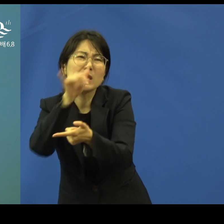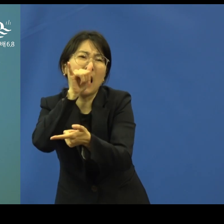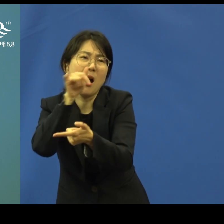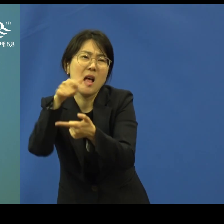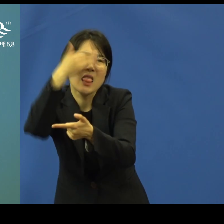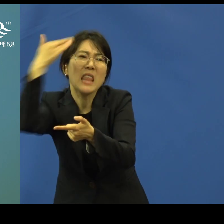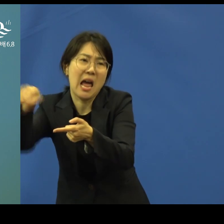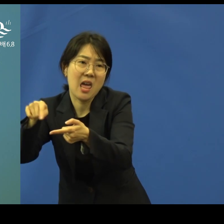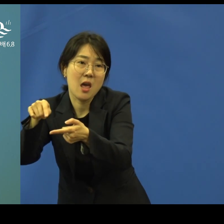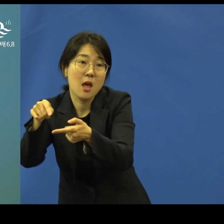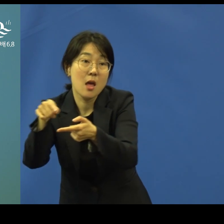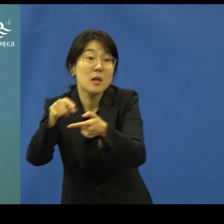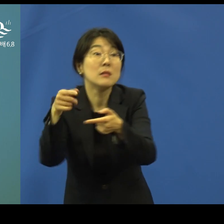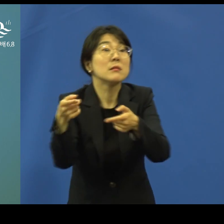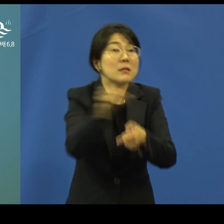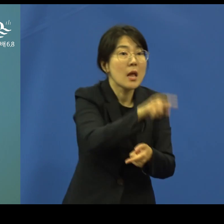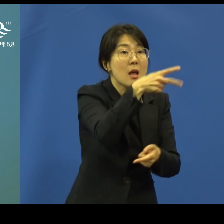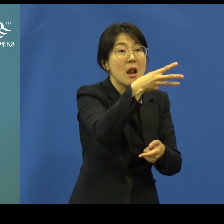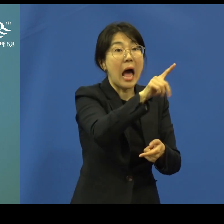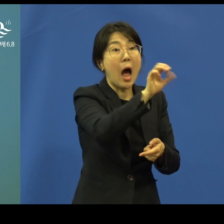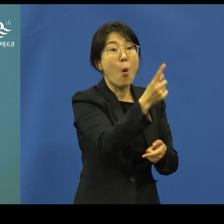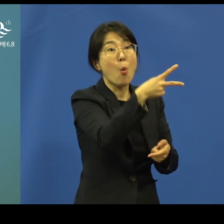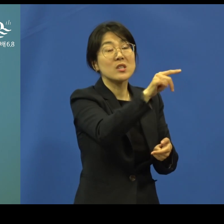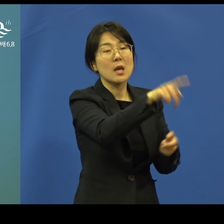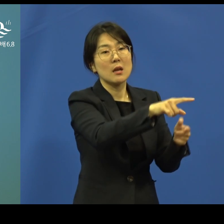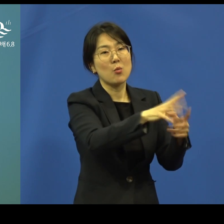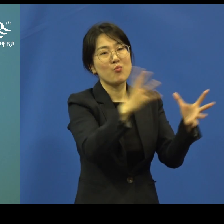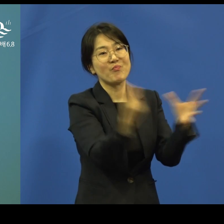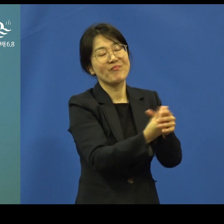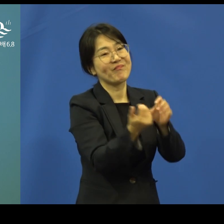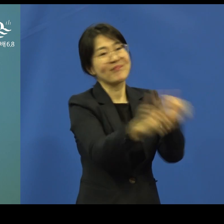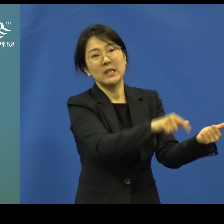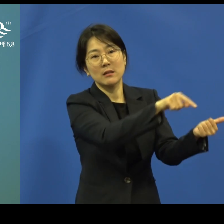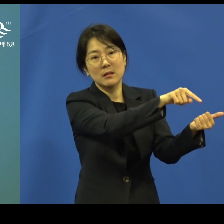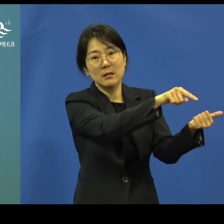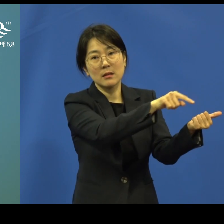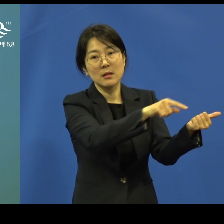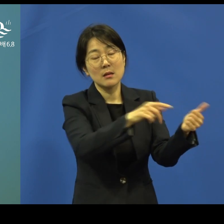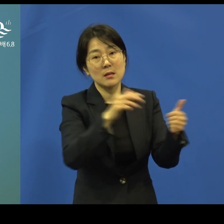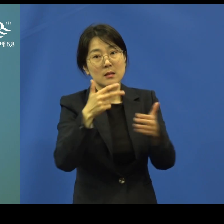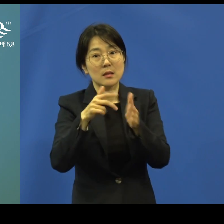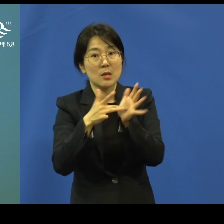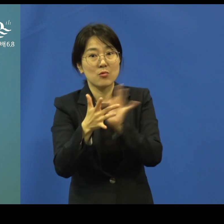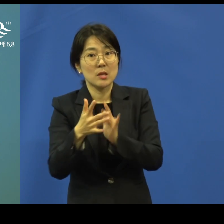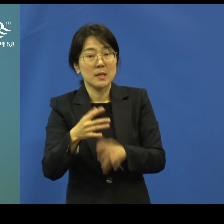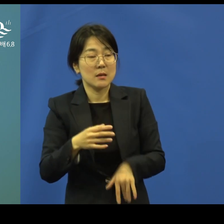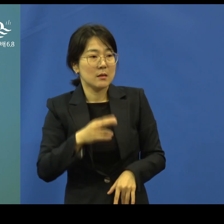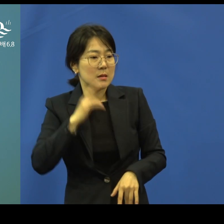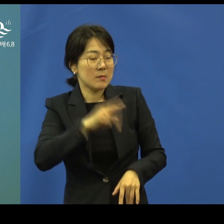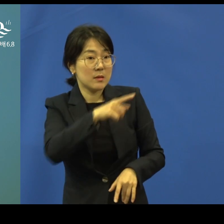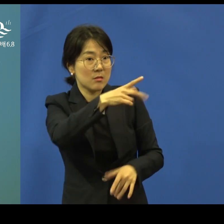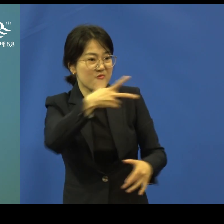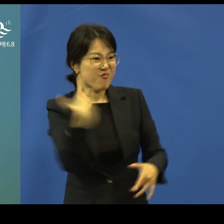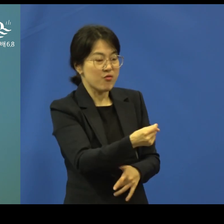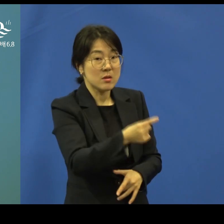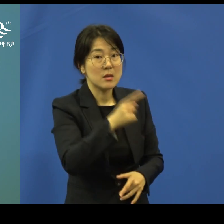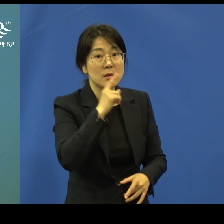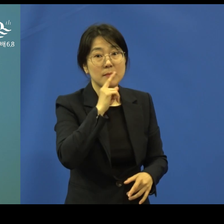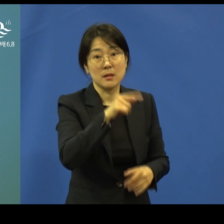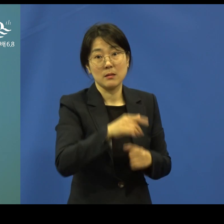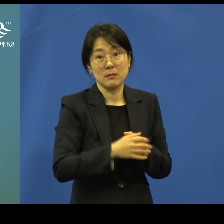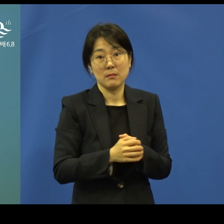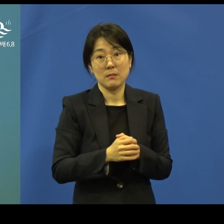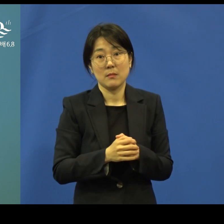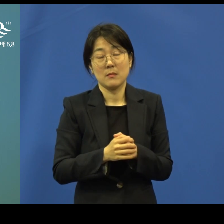없어요. 완전히 죽은 교회예요. 자, 오늘 이 라오디게아 교회는 오늘 현대 교회와 굉장히 많이